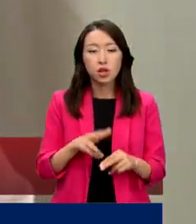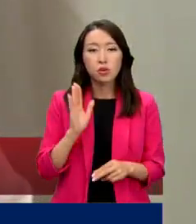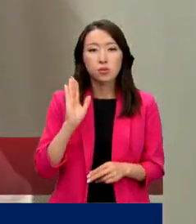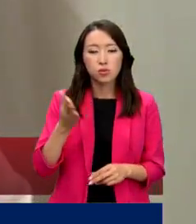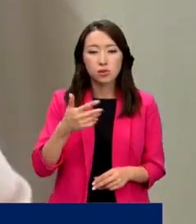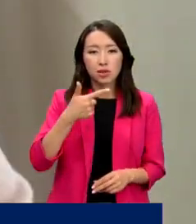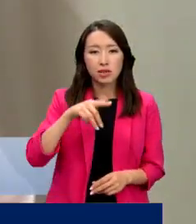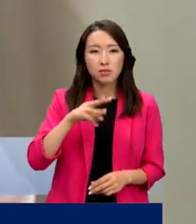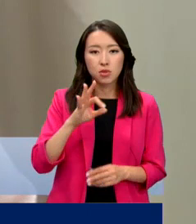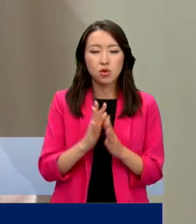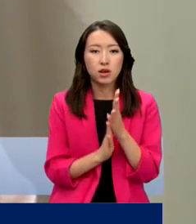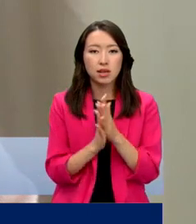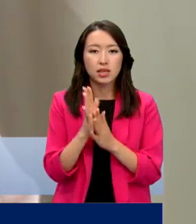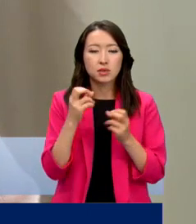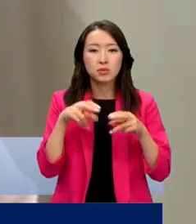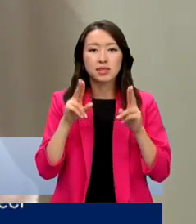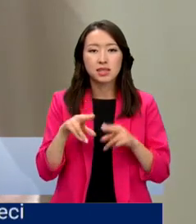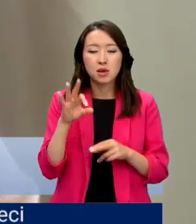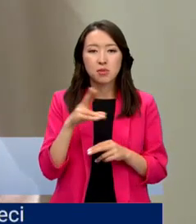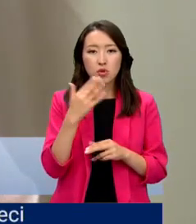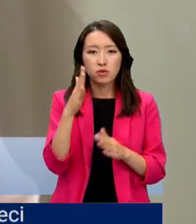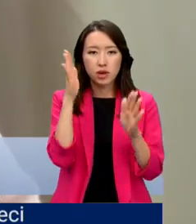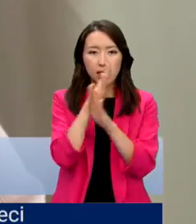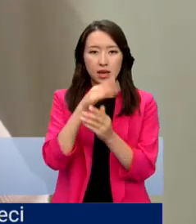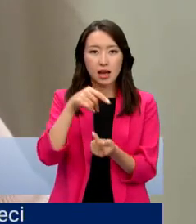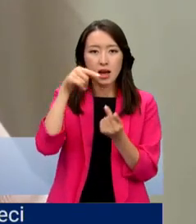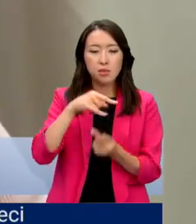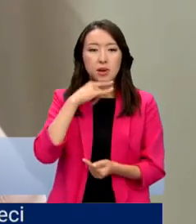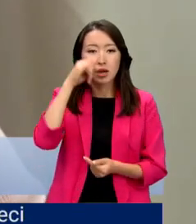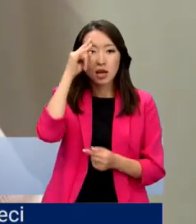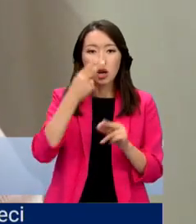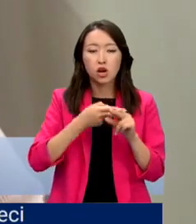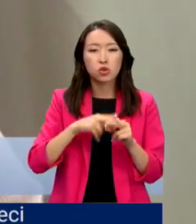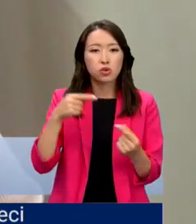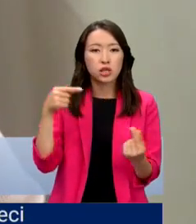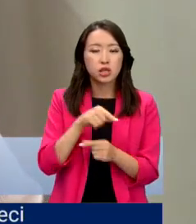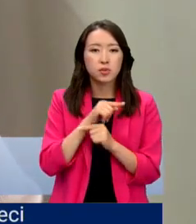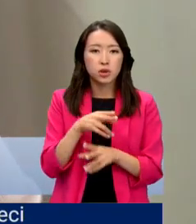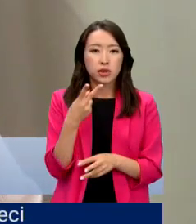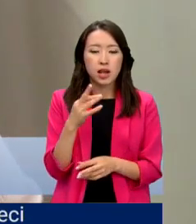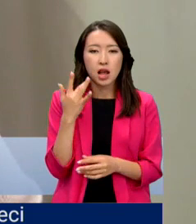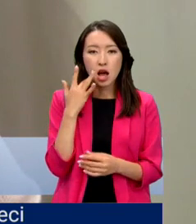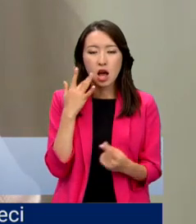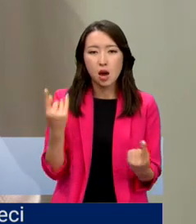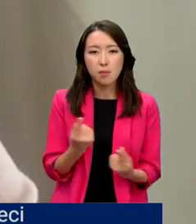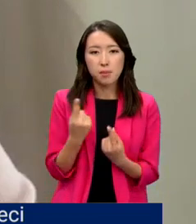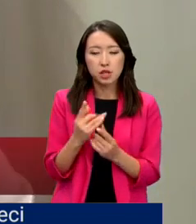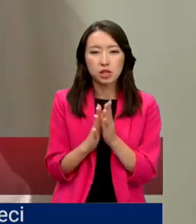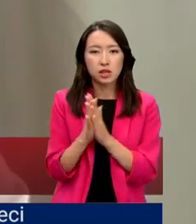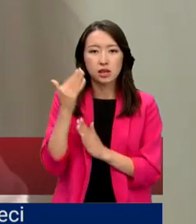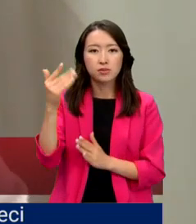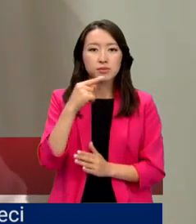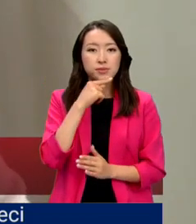генно-модифицированные растения специально под климат Казахстана, который не подходит для обычных, которые растут в